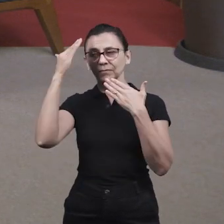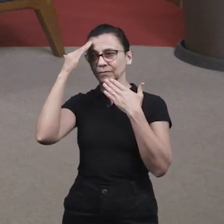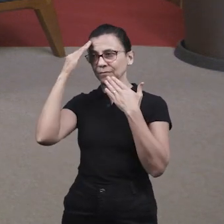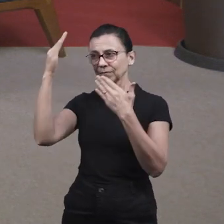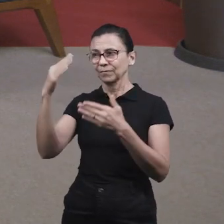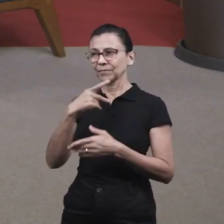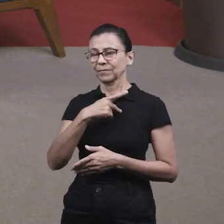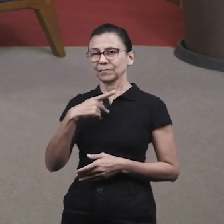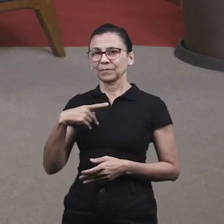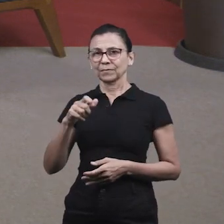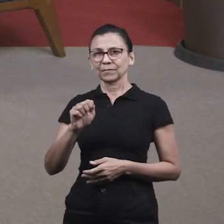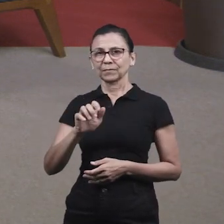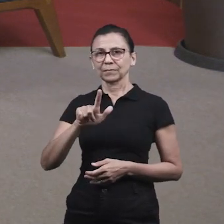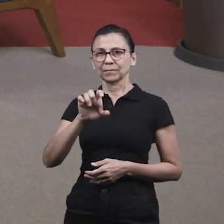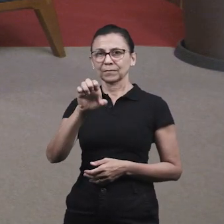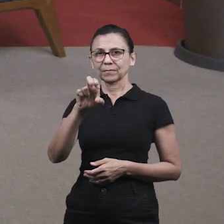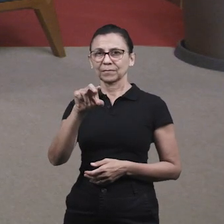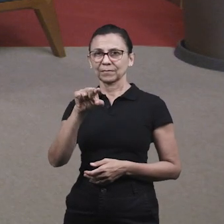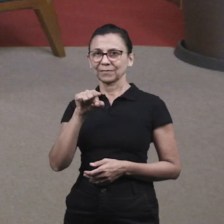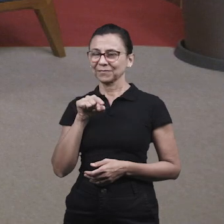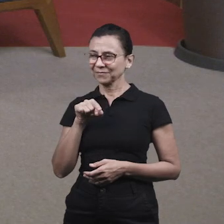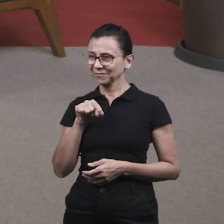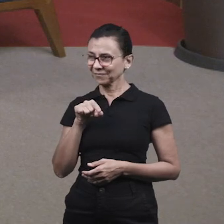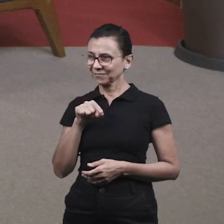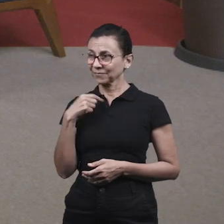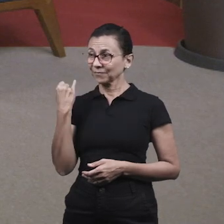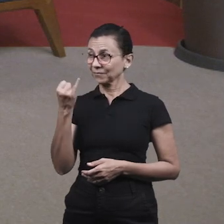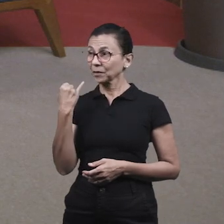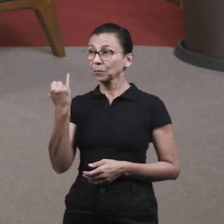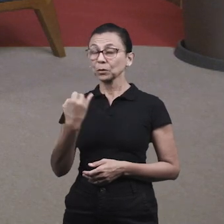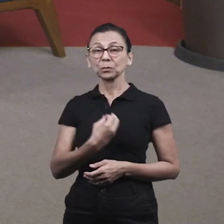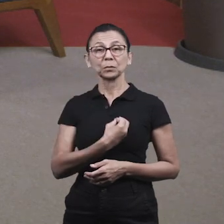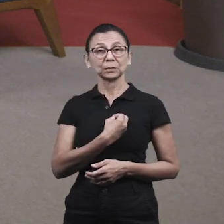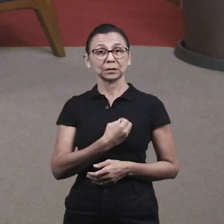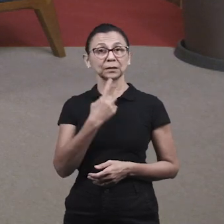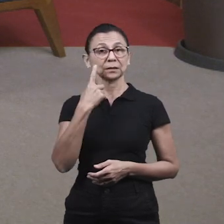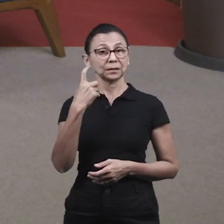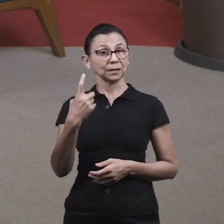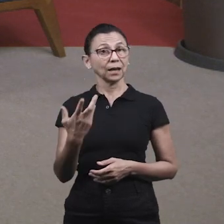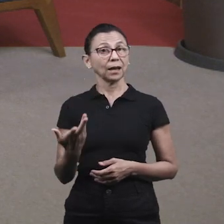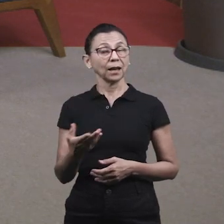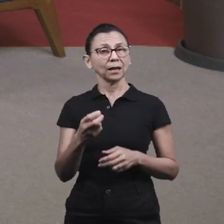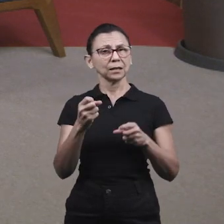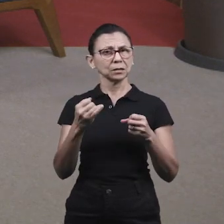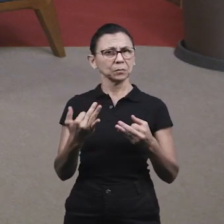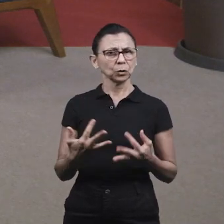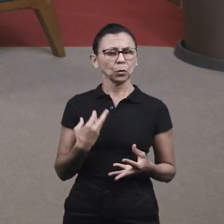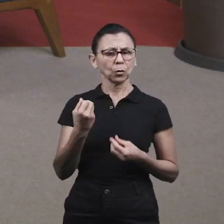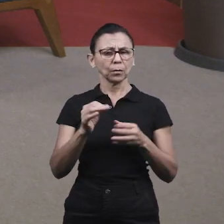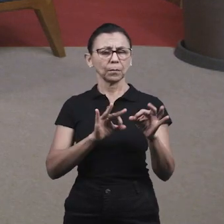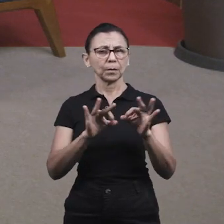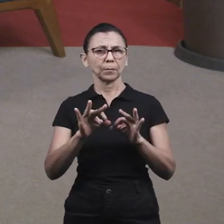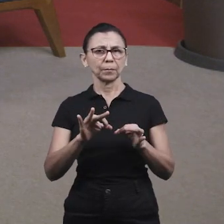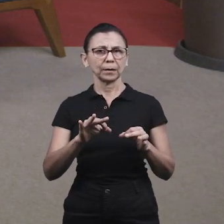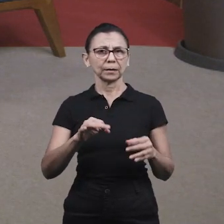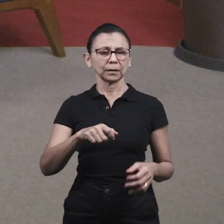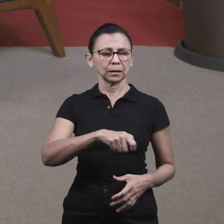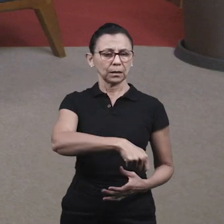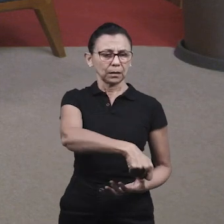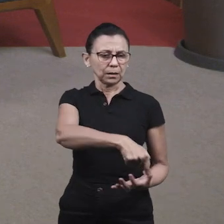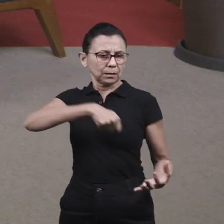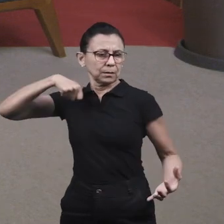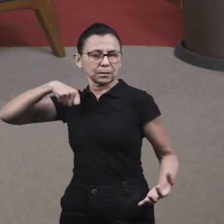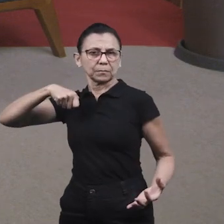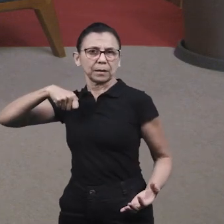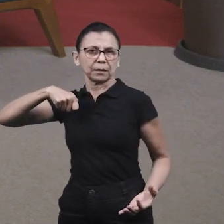à tous, la paix du Seigneur Jésus. Amen. Merci beaucoup, pasteur Alex Moore, du gouverneur Valadares, pour la